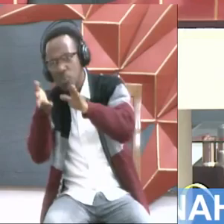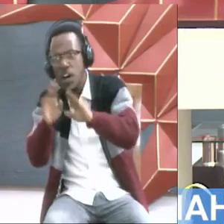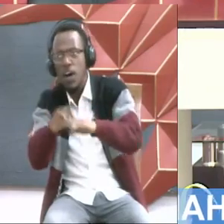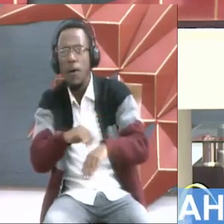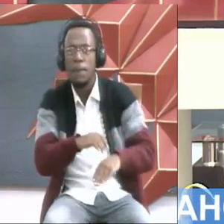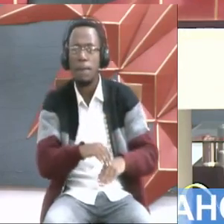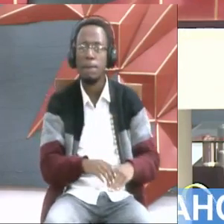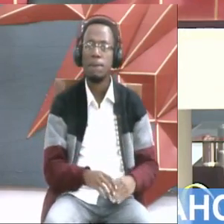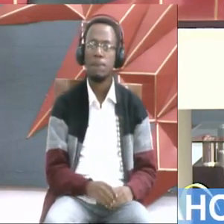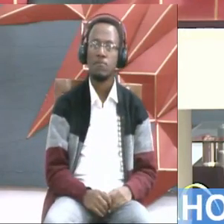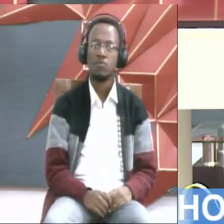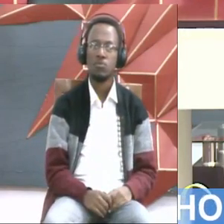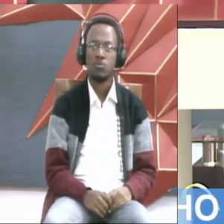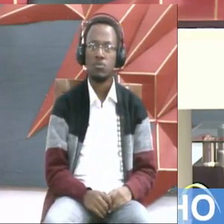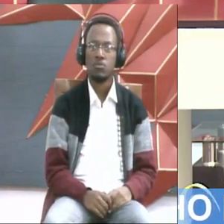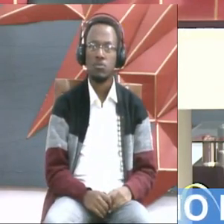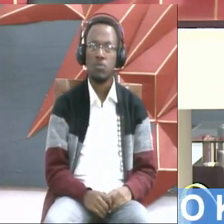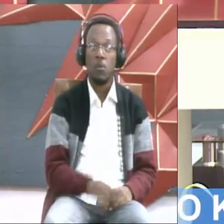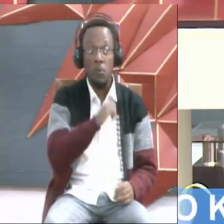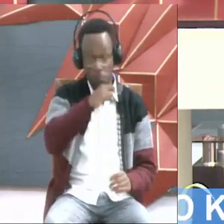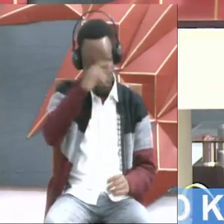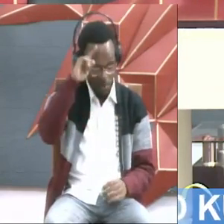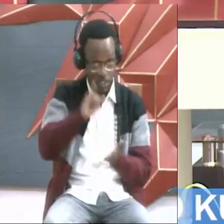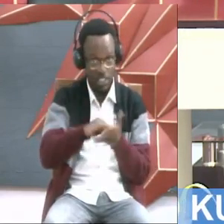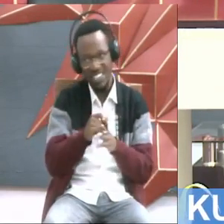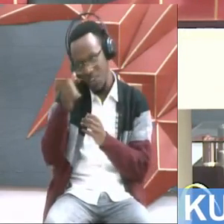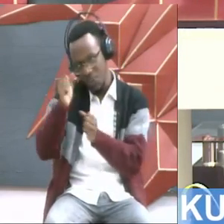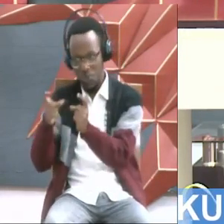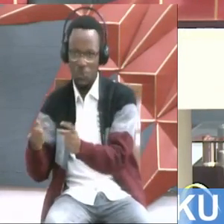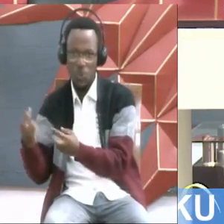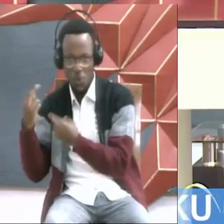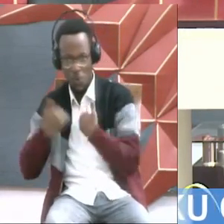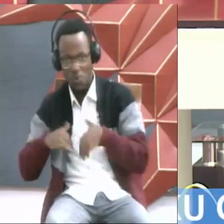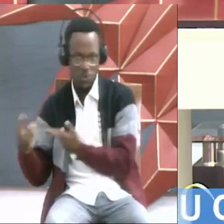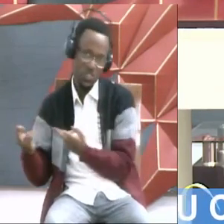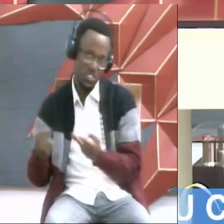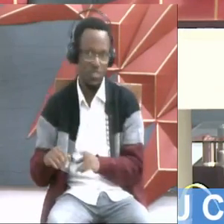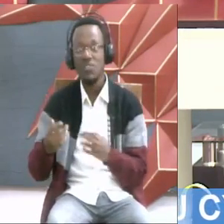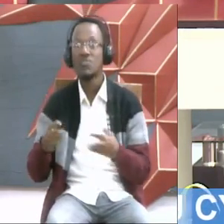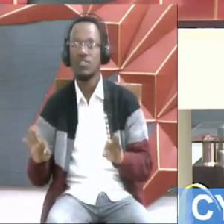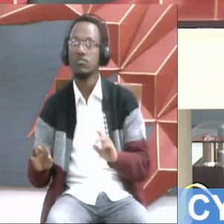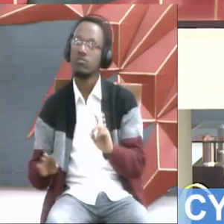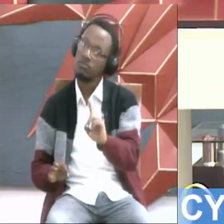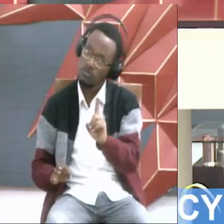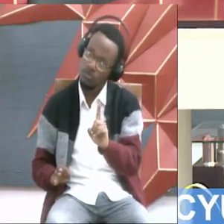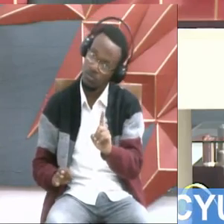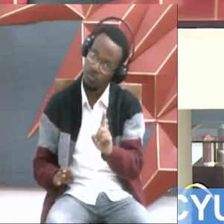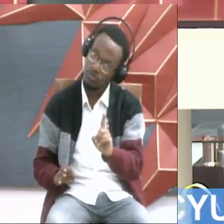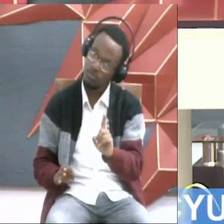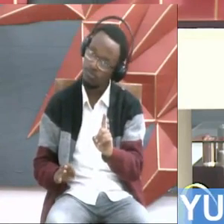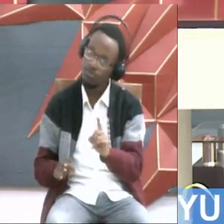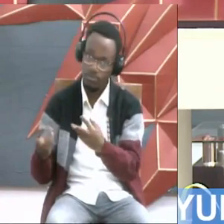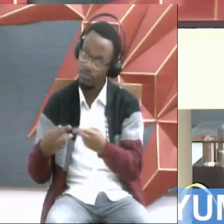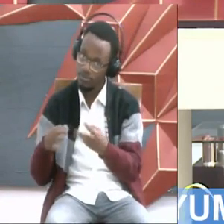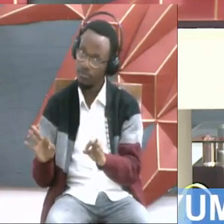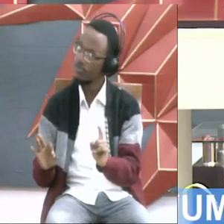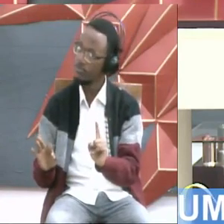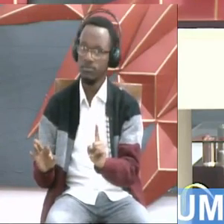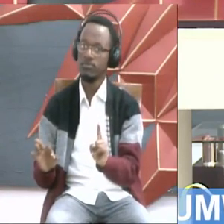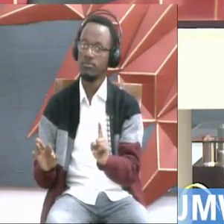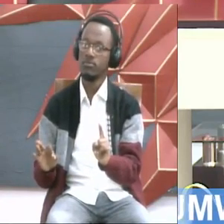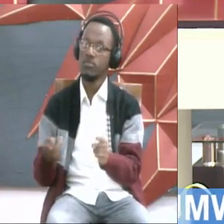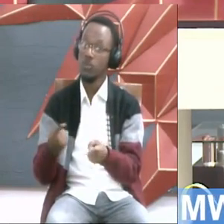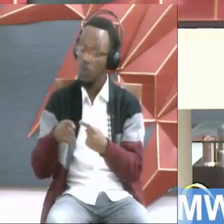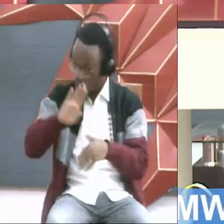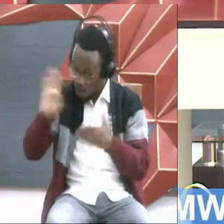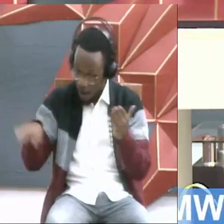ko we ngo wapfa kubihabwa kubera mwese mumwemera cyangwa mumukunda no ntawe upfa kubihabwa abantu bose